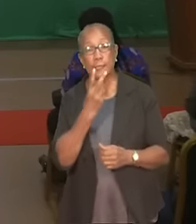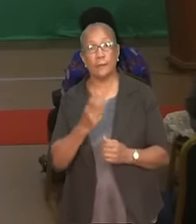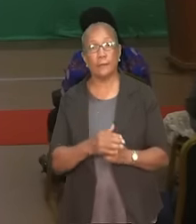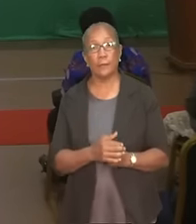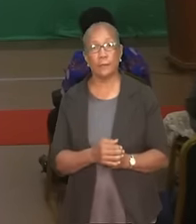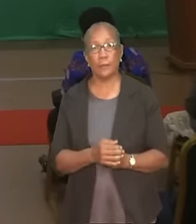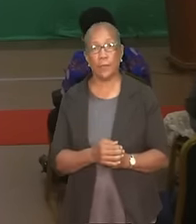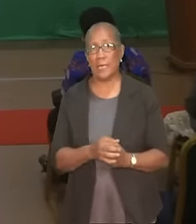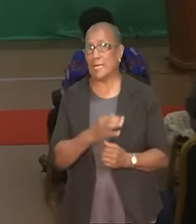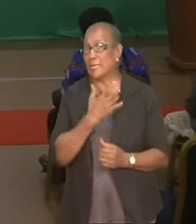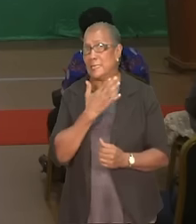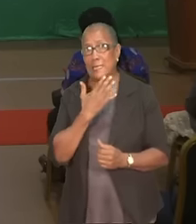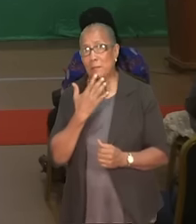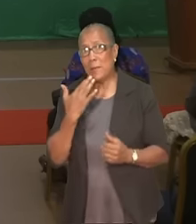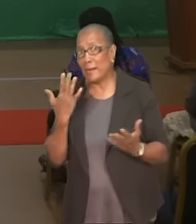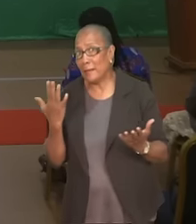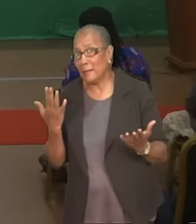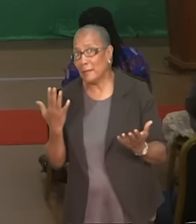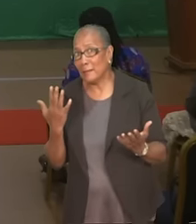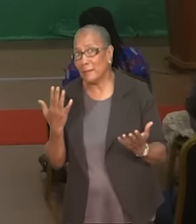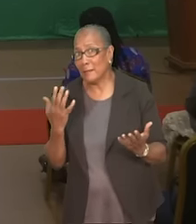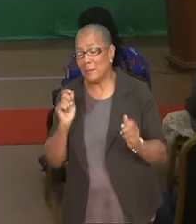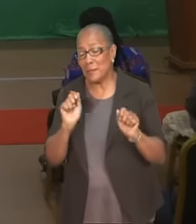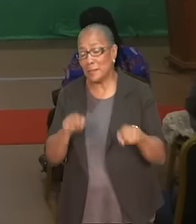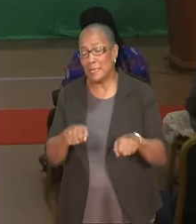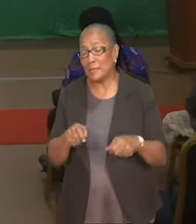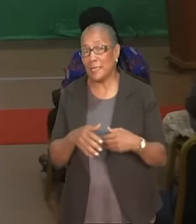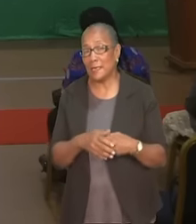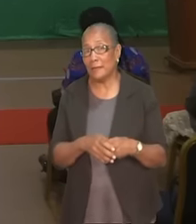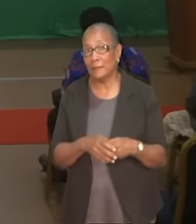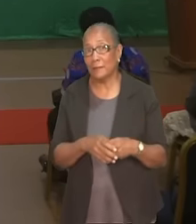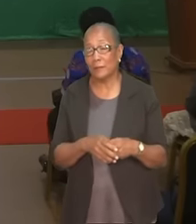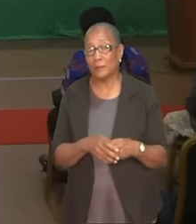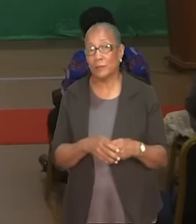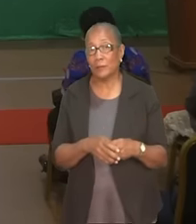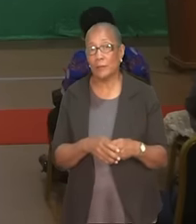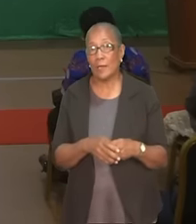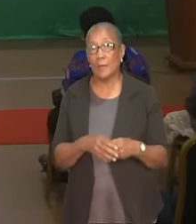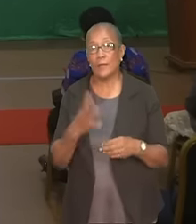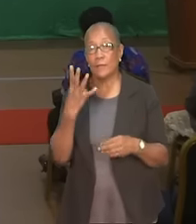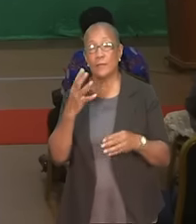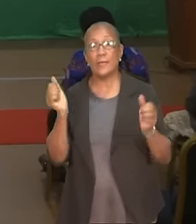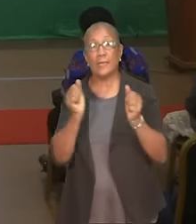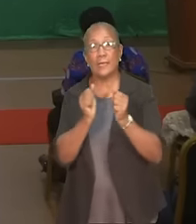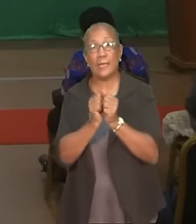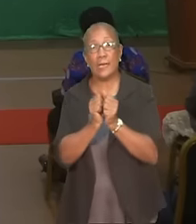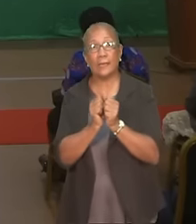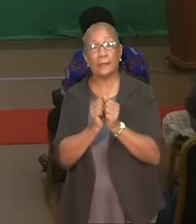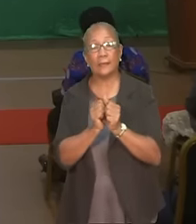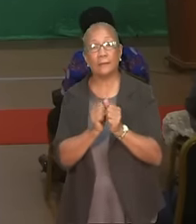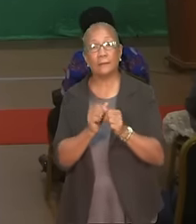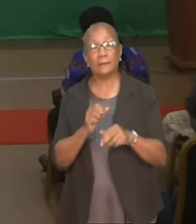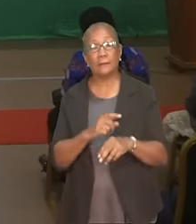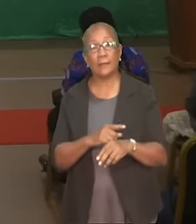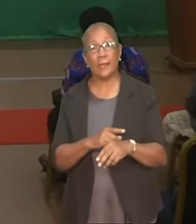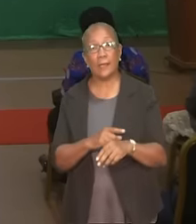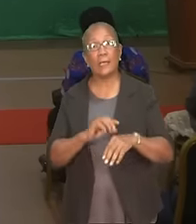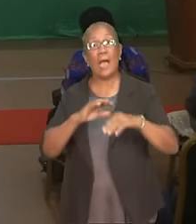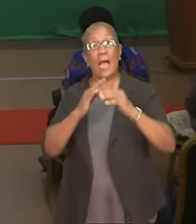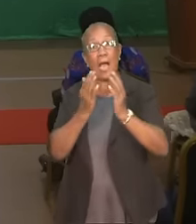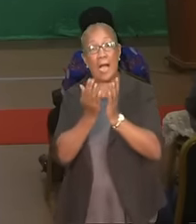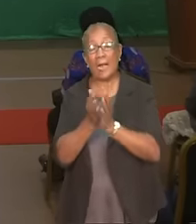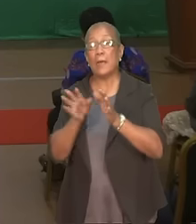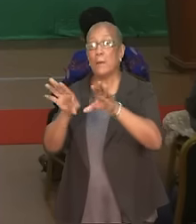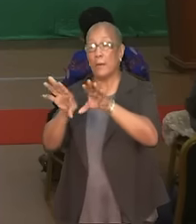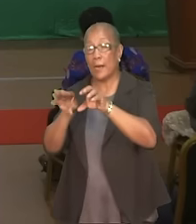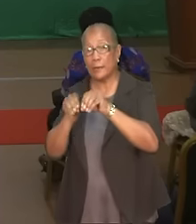Het zijn geen makkelijke beslissingen, mijn mensen. We hebben het in 4 jaar tijd al deze maatregelen